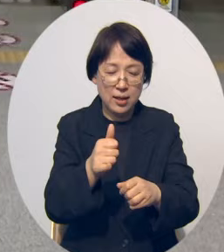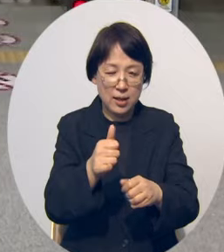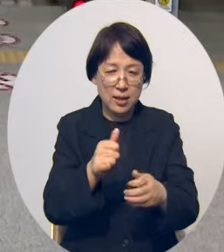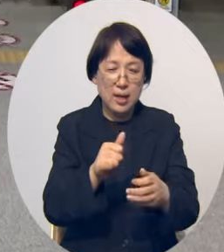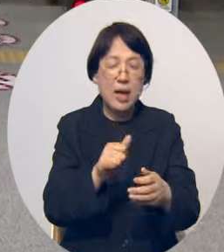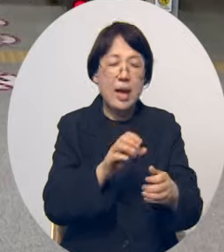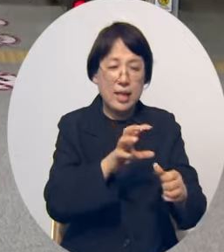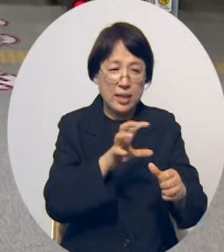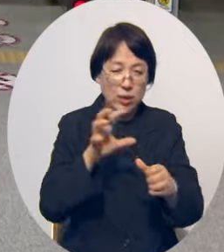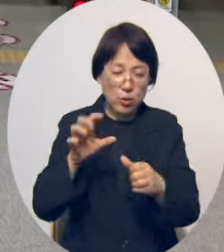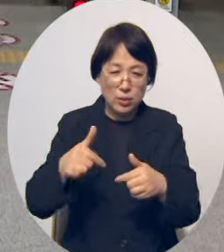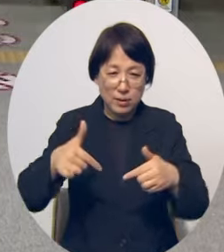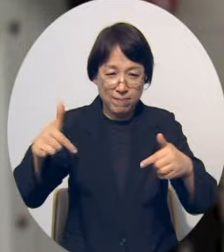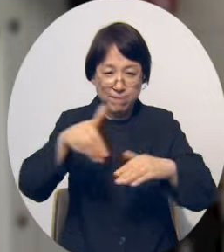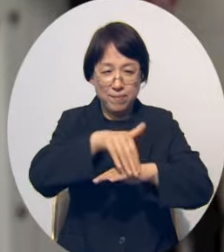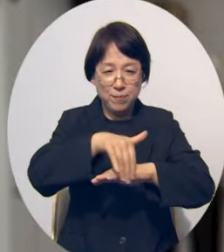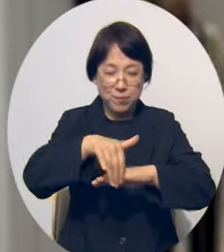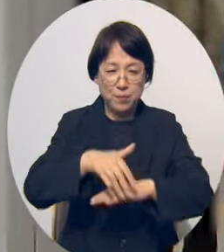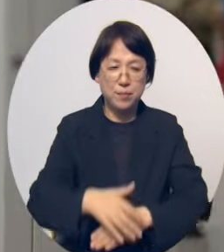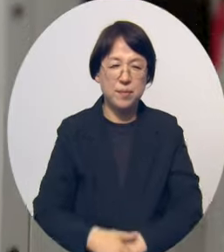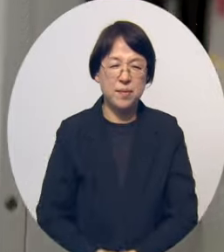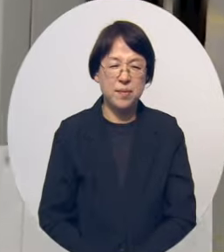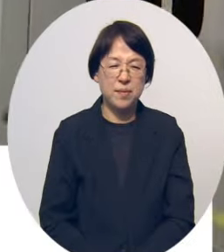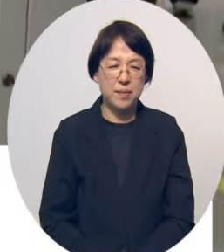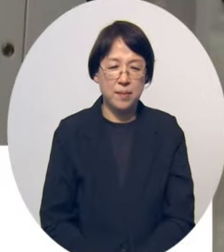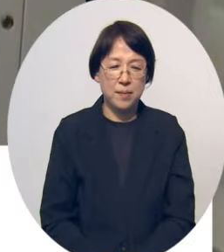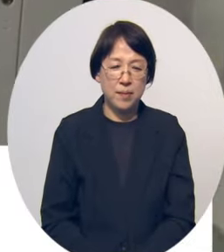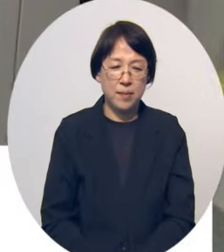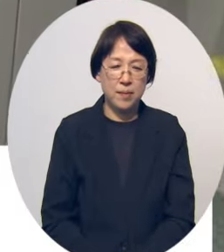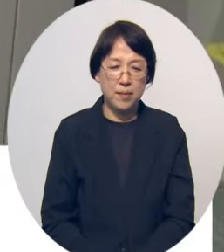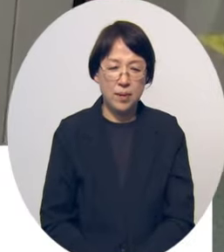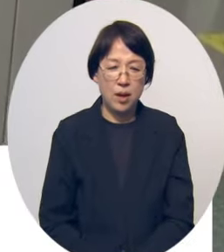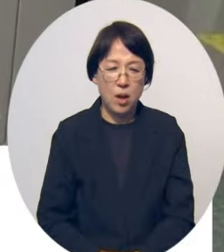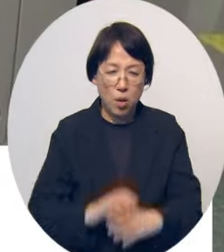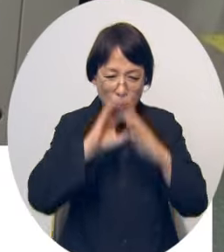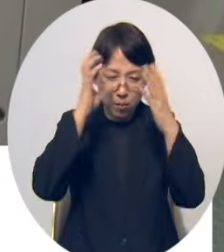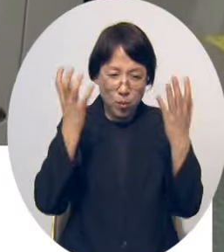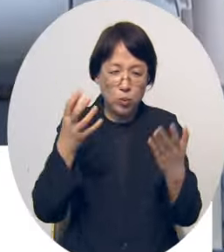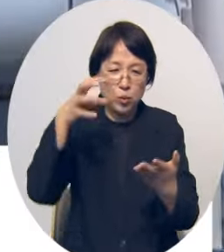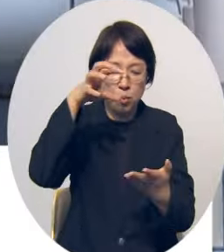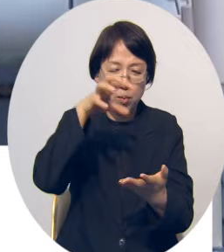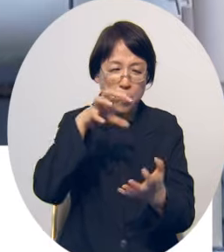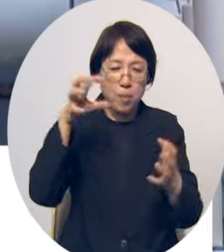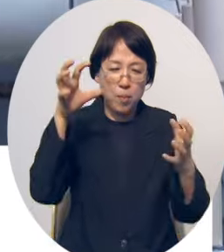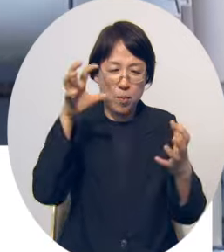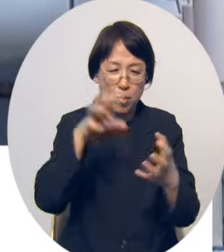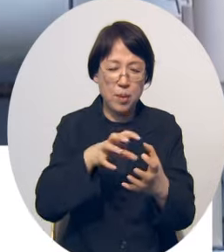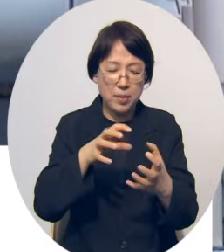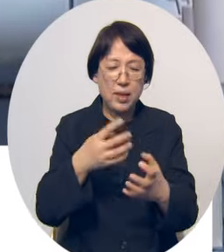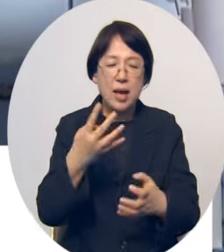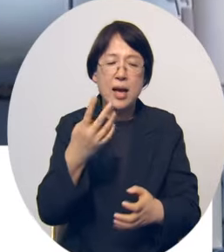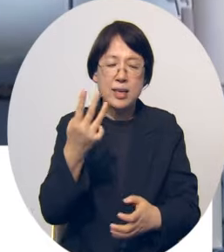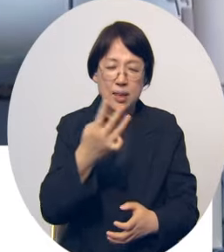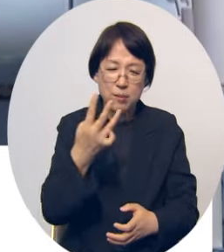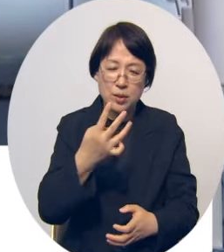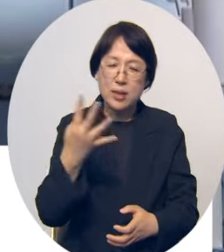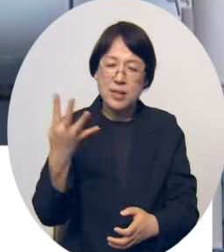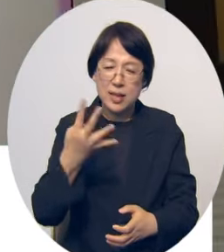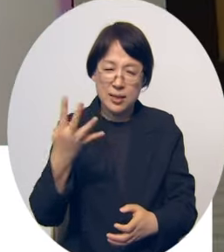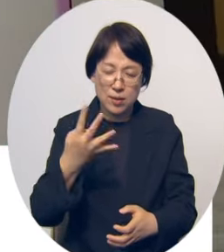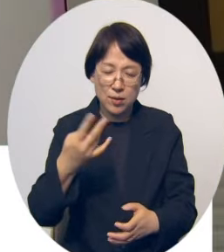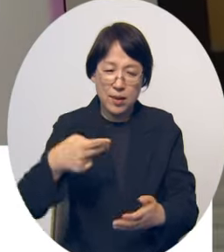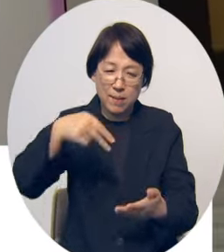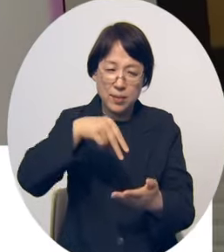더 늘어날 전망입니다. 승하차 인원 다 포함해서 3,000명 내지 4,000명 정도가 하루에